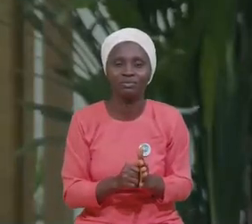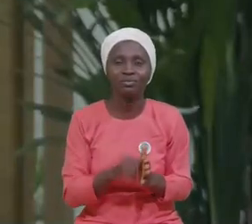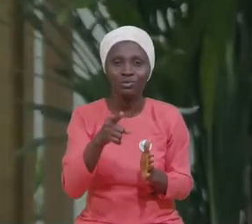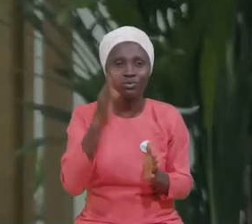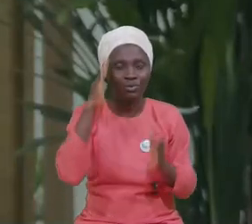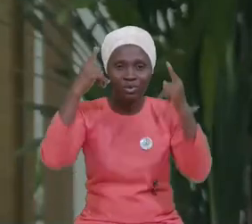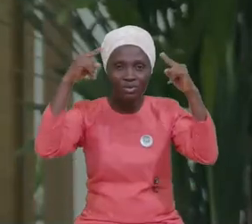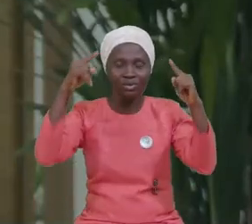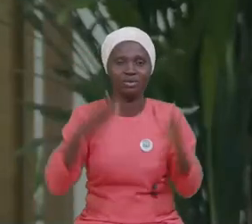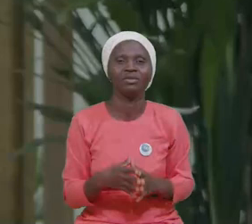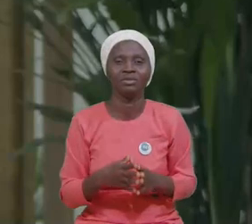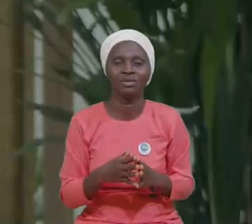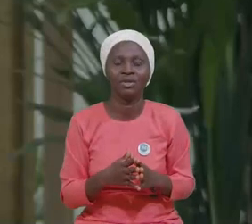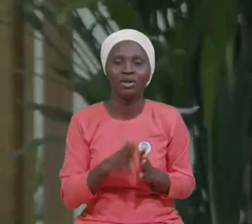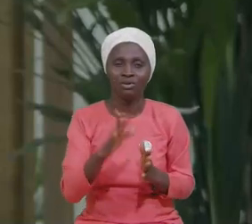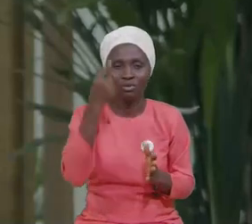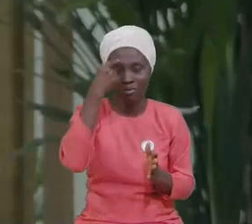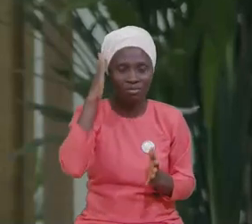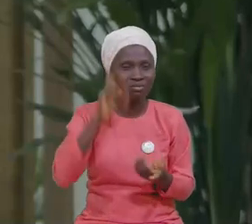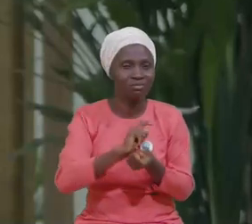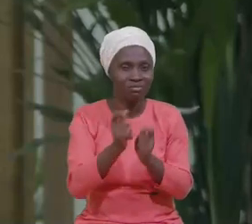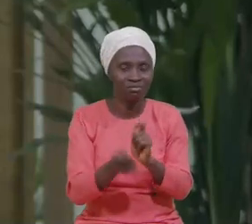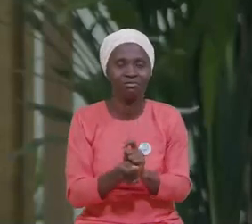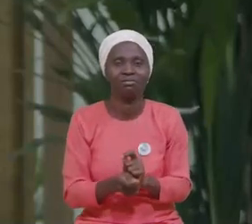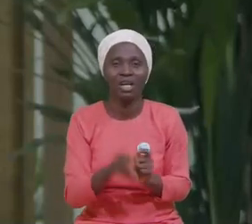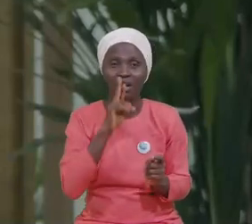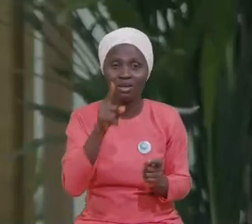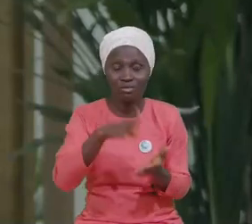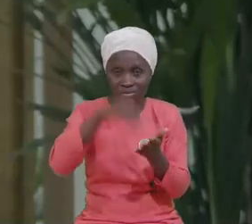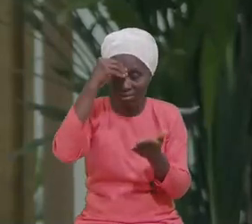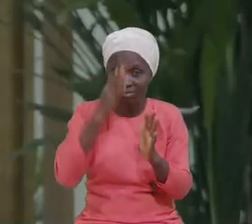Au campus, n'importe où vous êtes, élève.